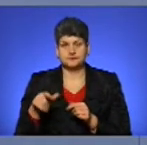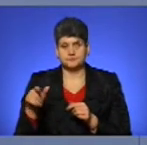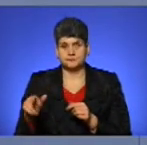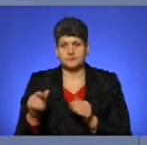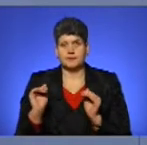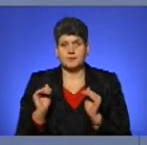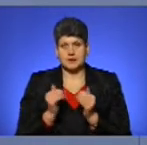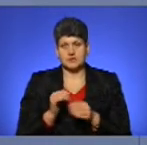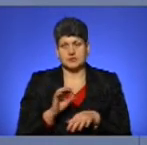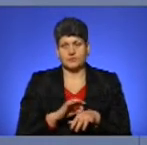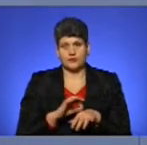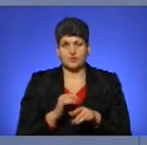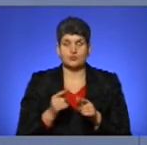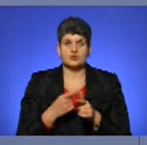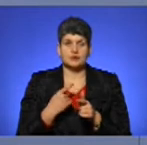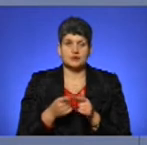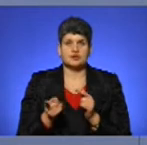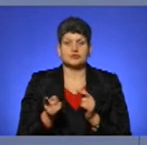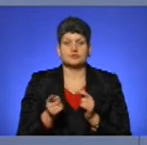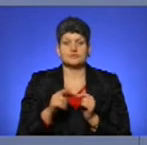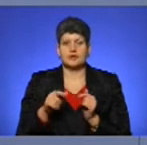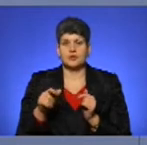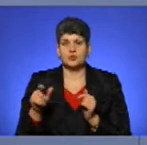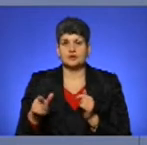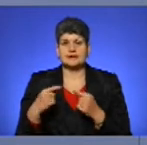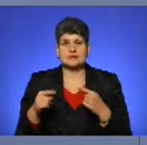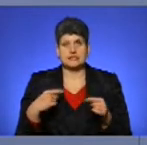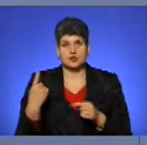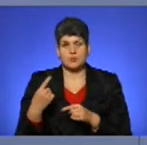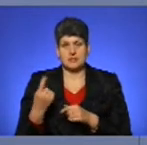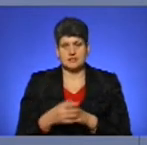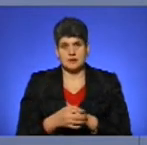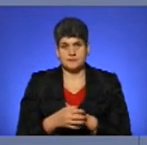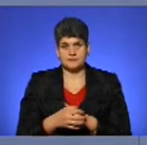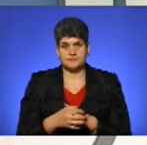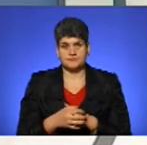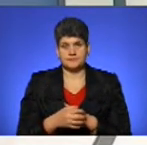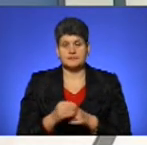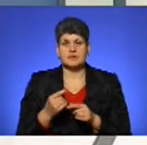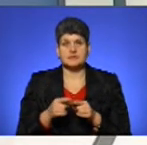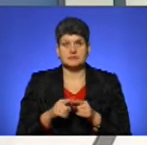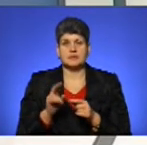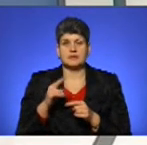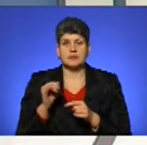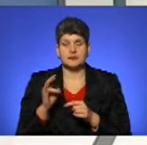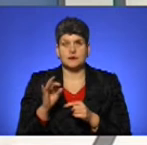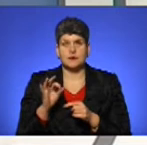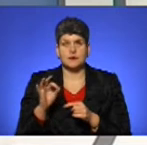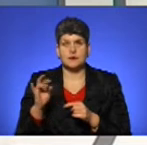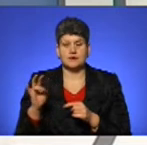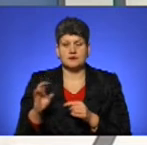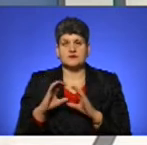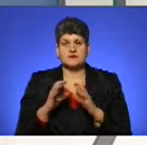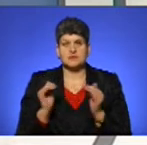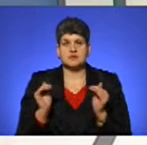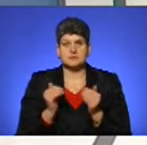менше хворіють, ніж люди з інших областей. За даними ООН, в світі зменшилось